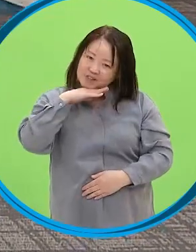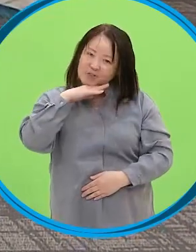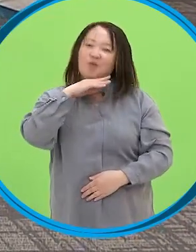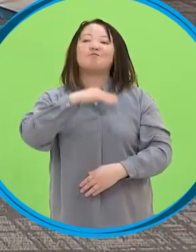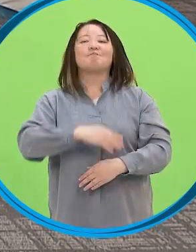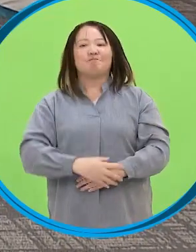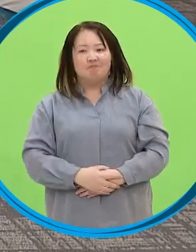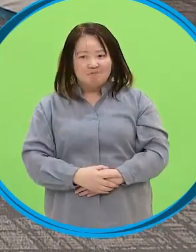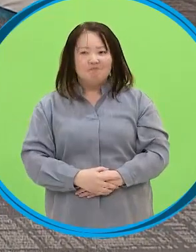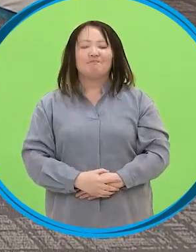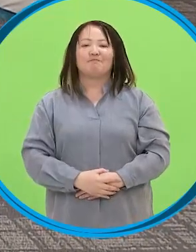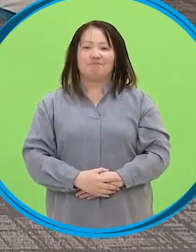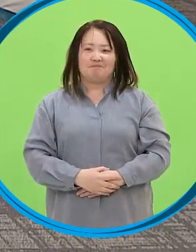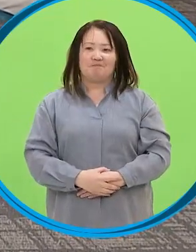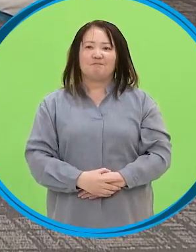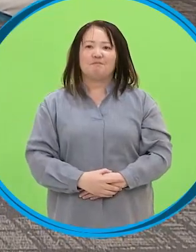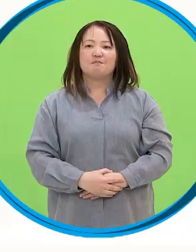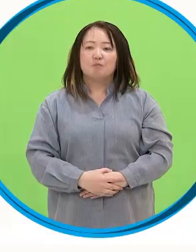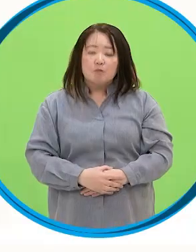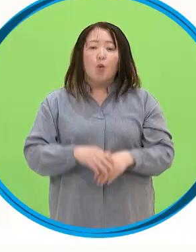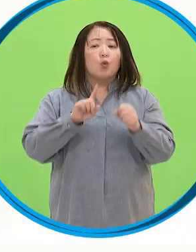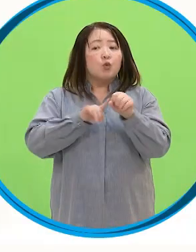呉。